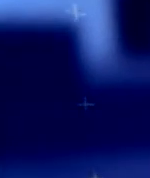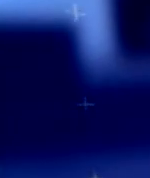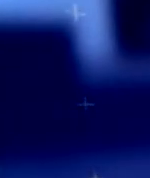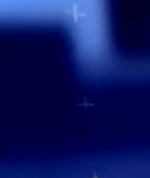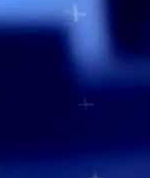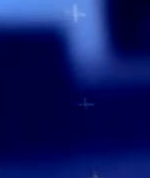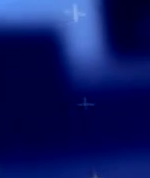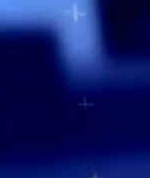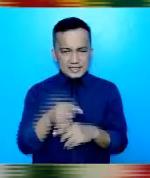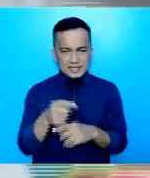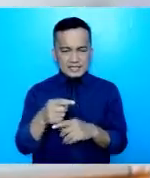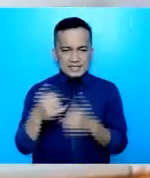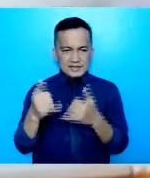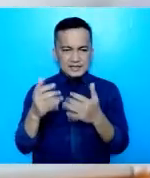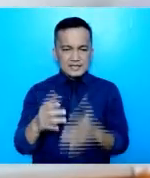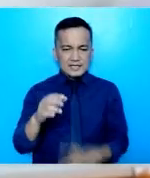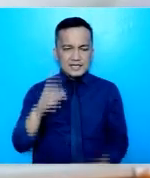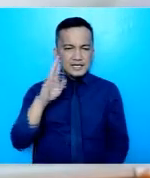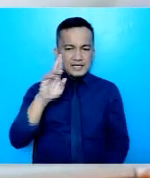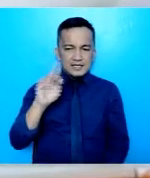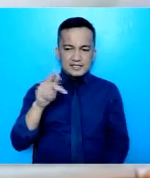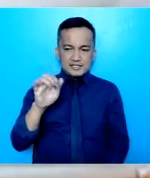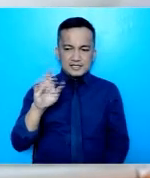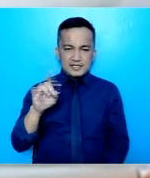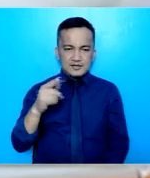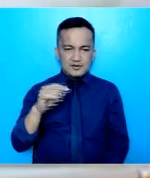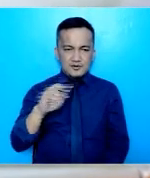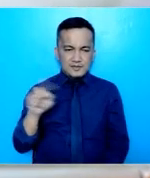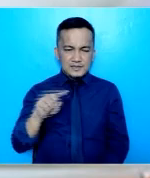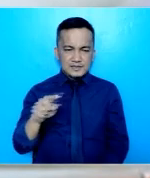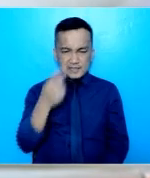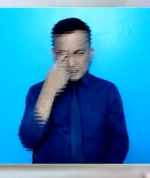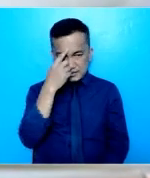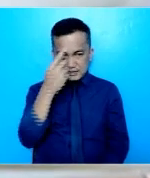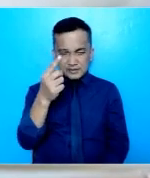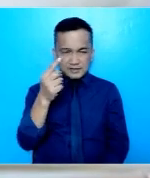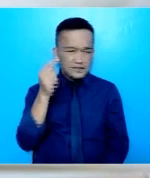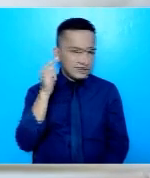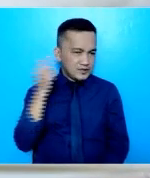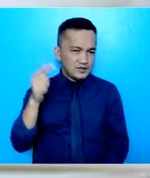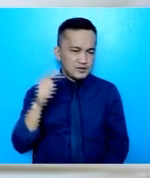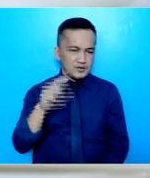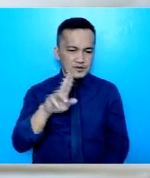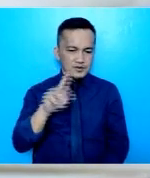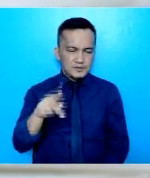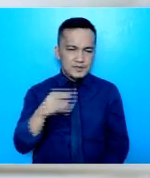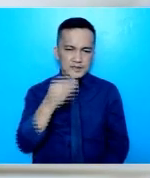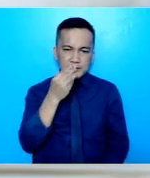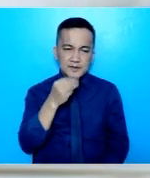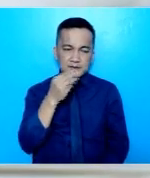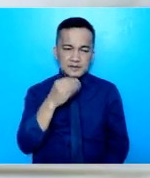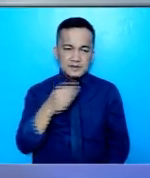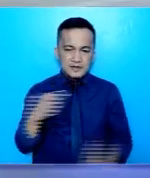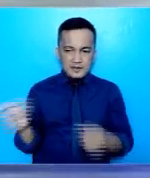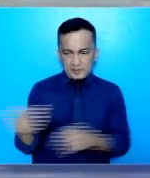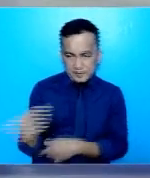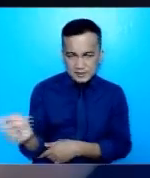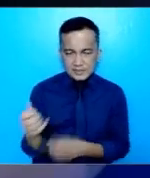actor-politician/athlete Richard Gomez, lalo't kaisa-isang ginto ito ng UP Fighting Maroons sa fencing event ngayong taon.